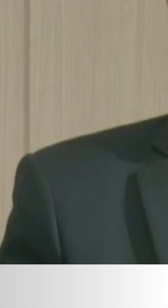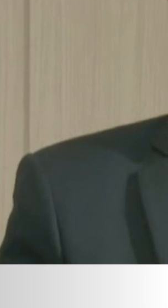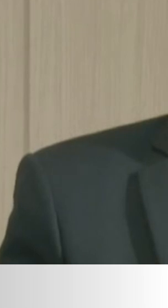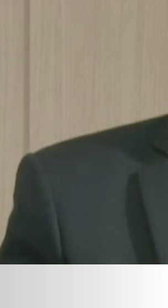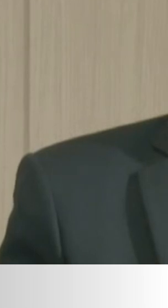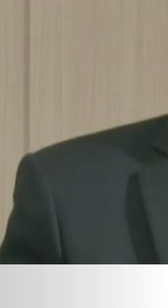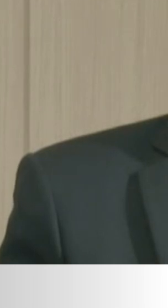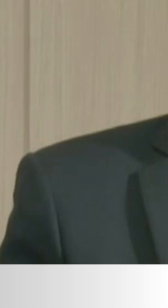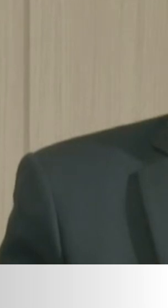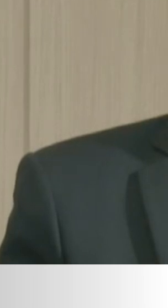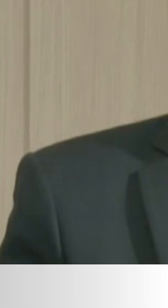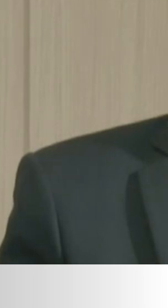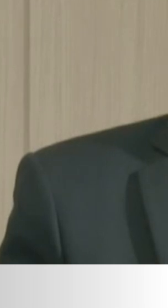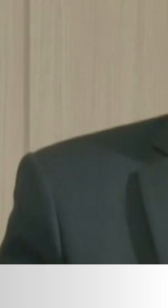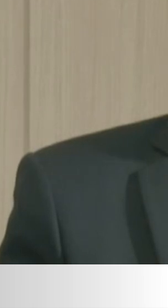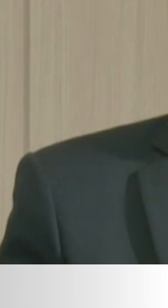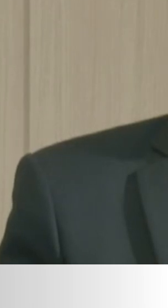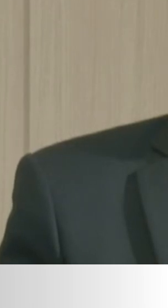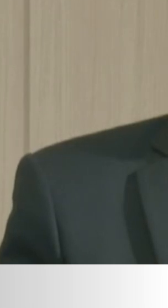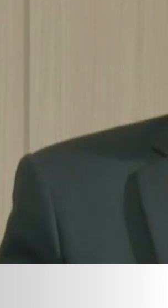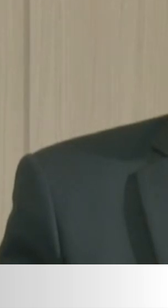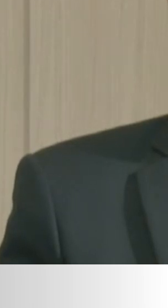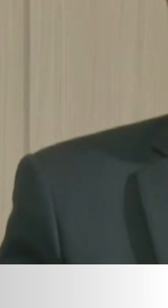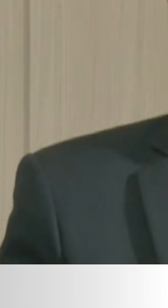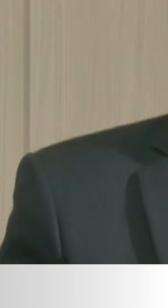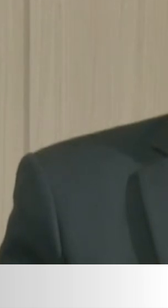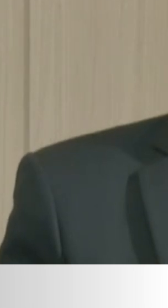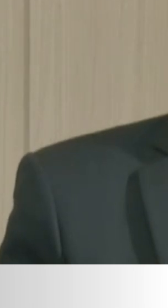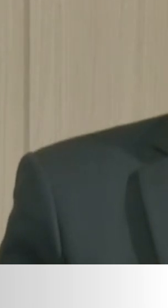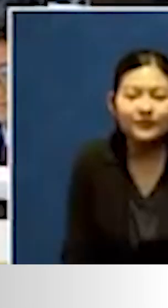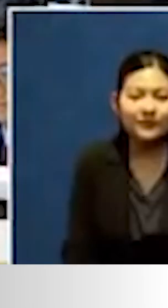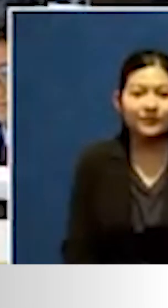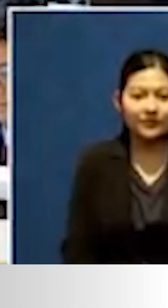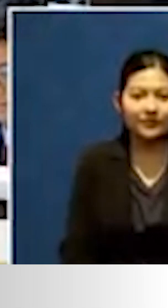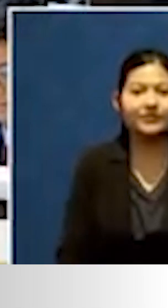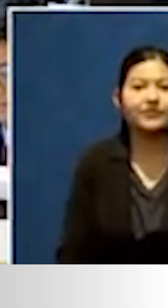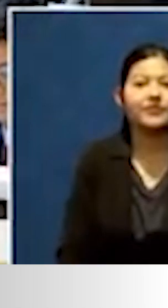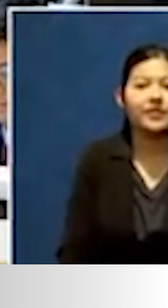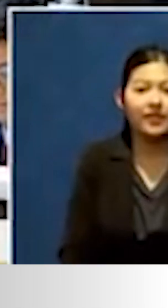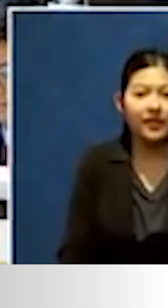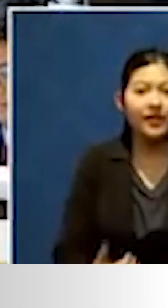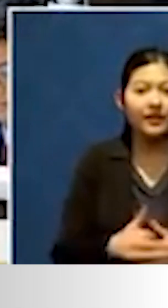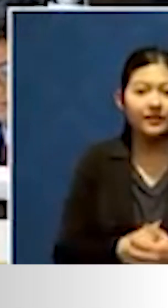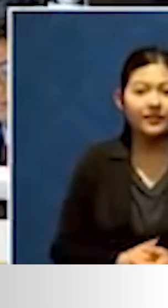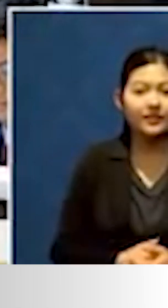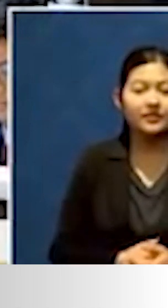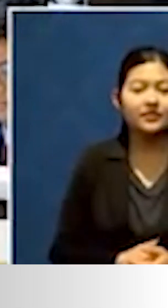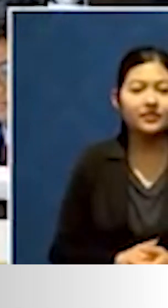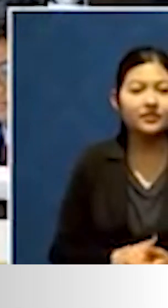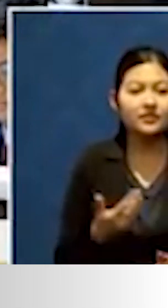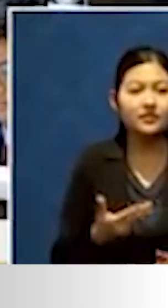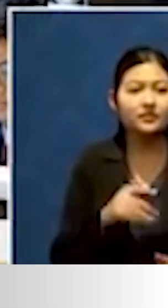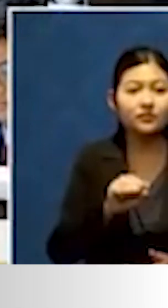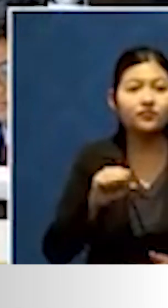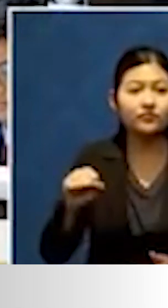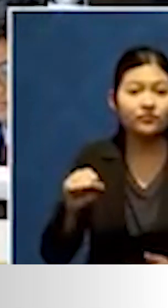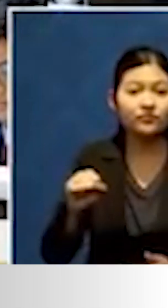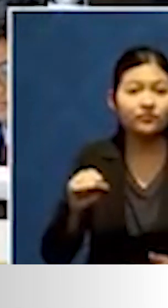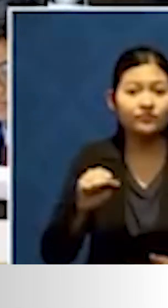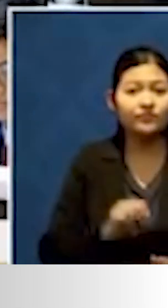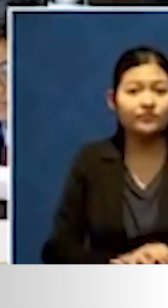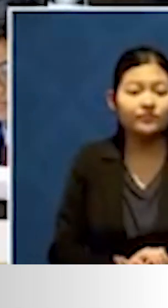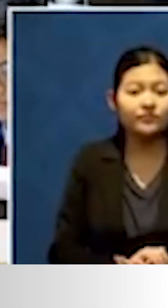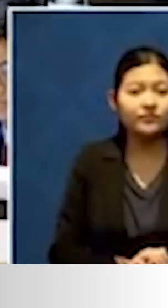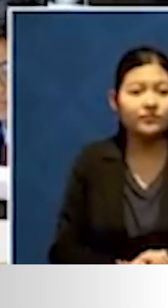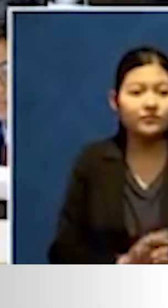ทำจริงไม่ใช่คุณสมบัติหรือลักษณะต้องห้ามการเป็นสมาชิกพรรคที่อยู่ในอำนาจในทะเบียนพรรคการเมืองพิจารณาว่าจะให้เขาพ้นหรือไม่พ้นจาก